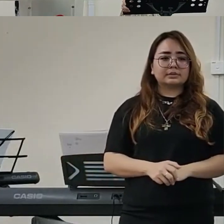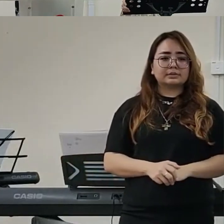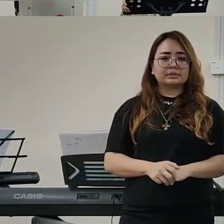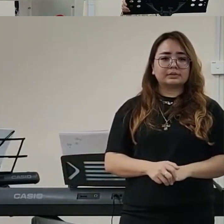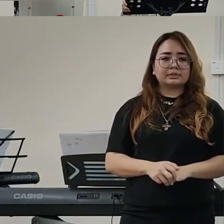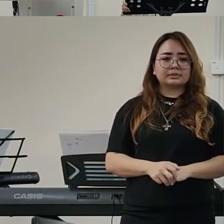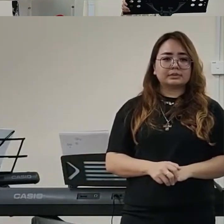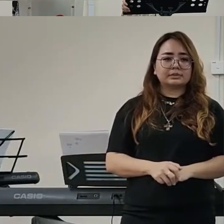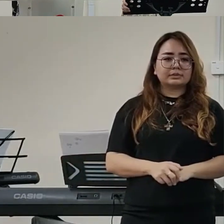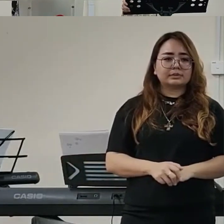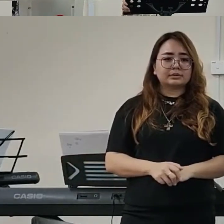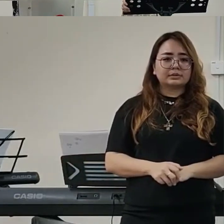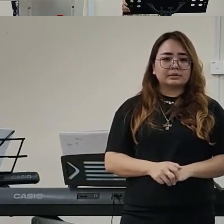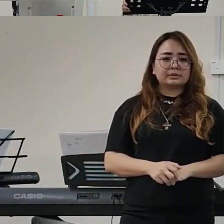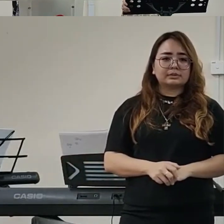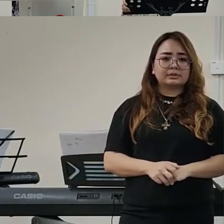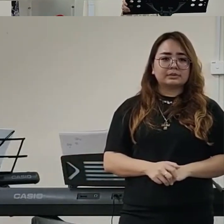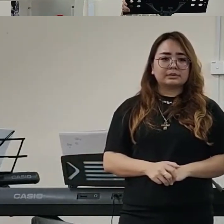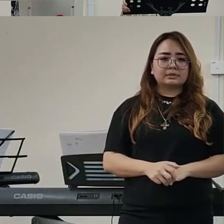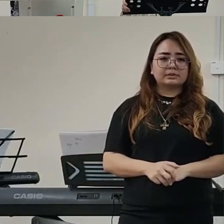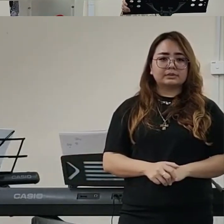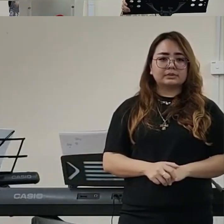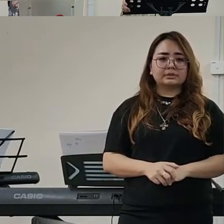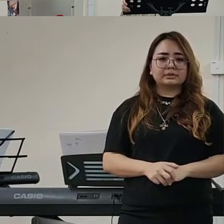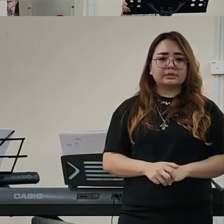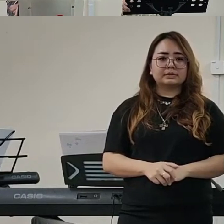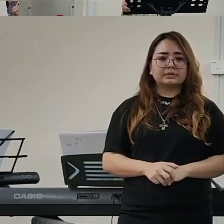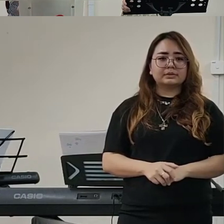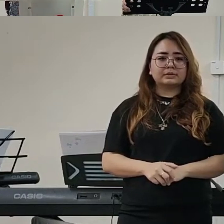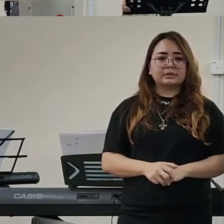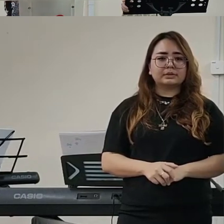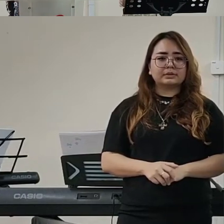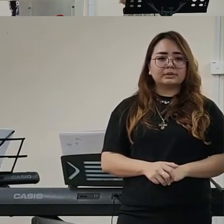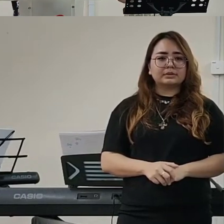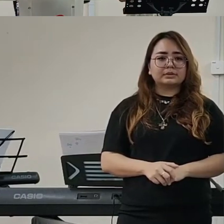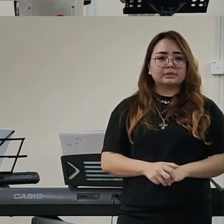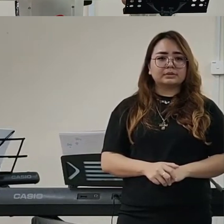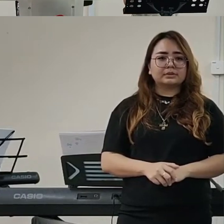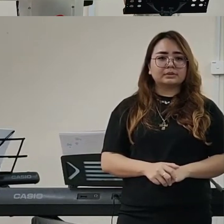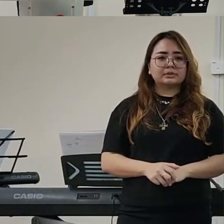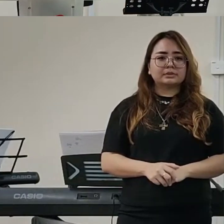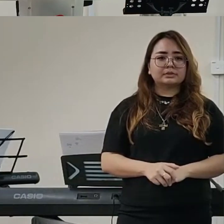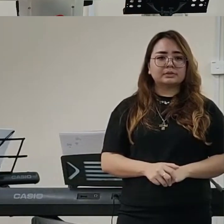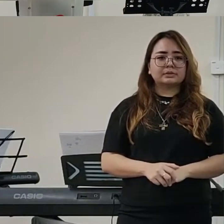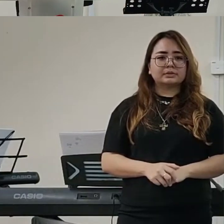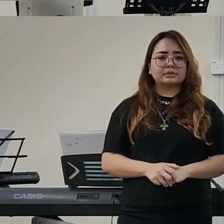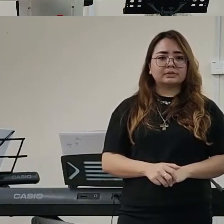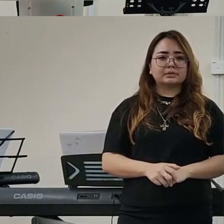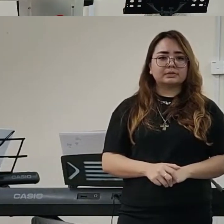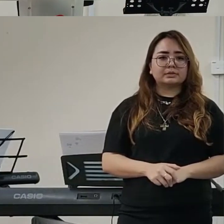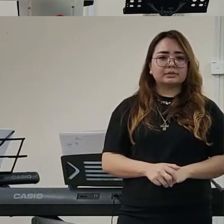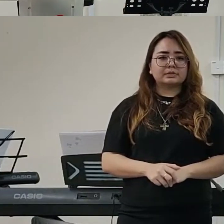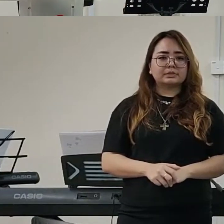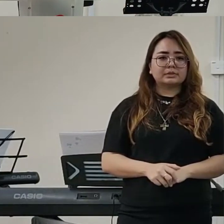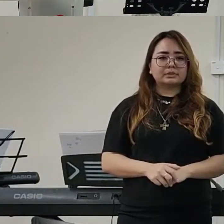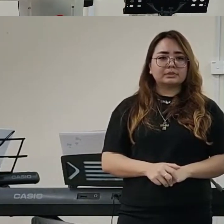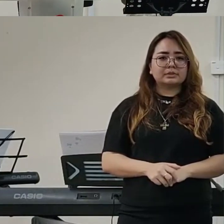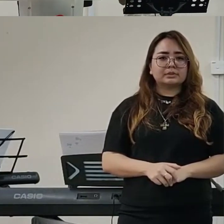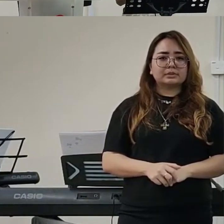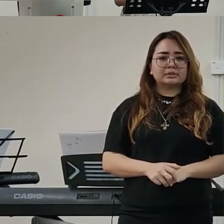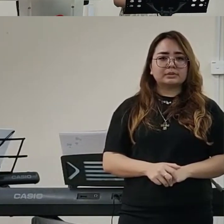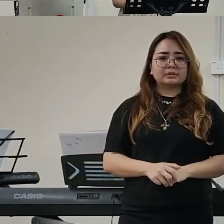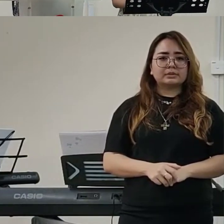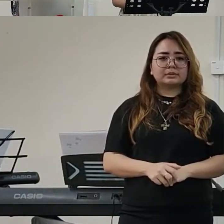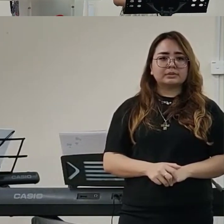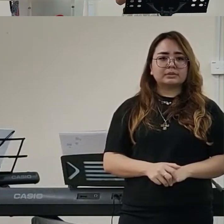is shepherding us. He's there. Say hallelujah. 第二点的话就是说，可能你们当中说，哦，没有人